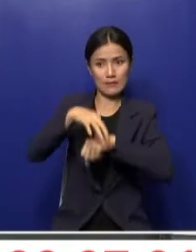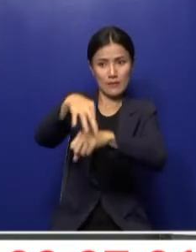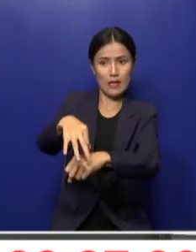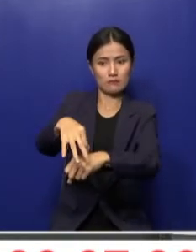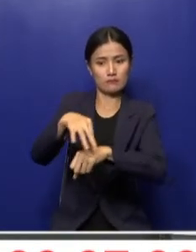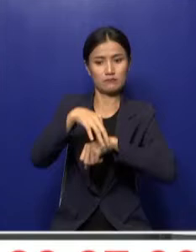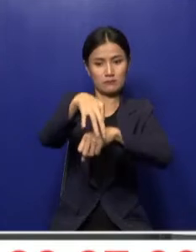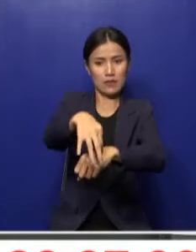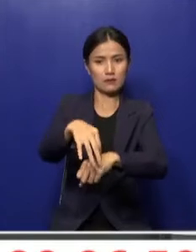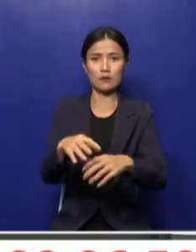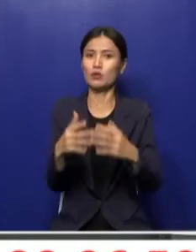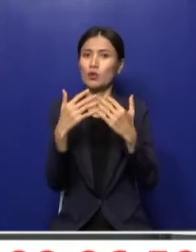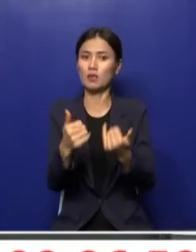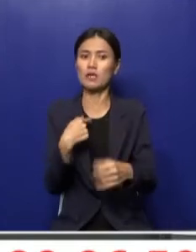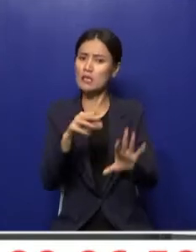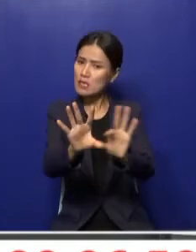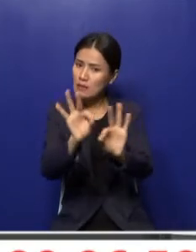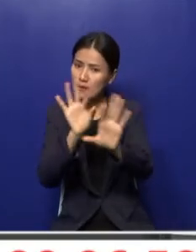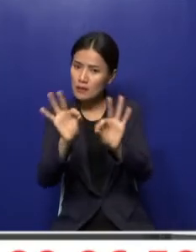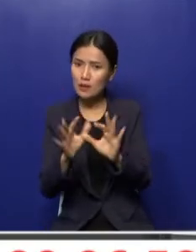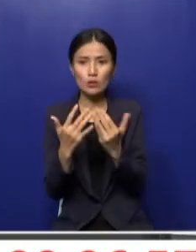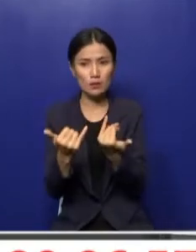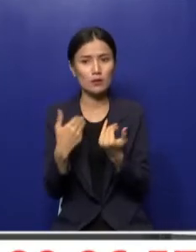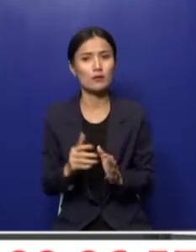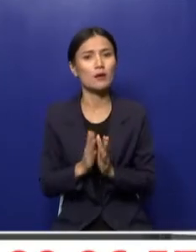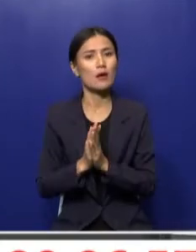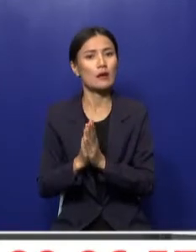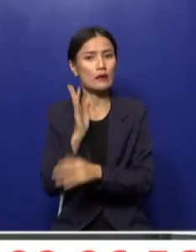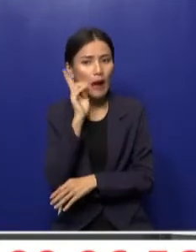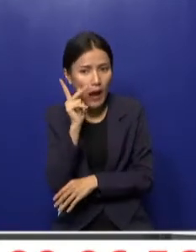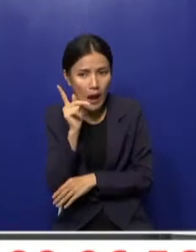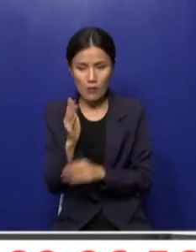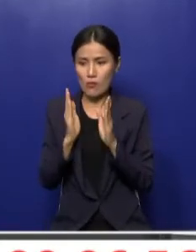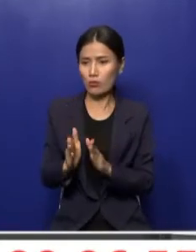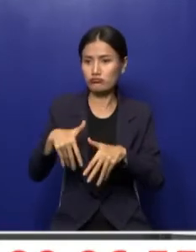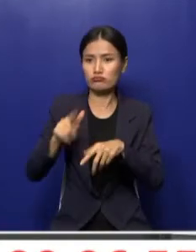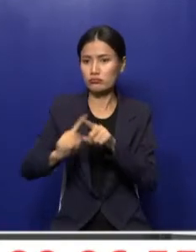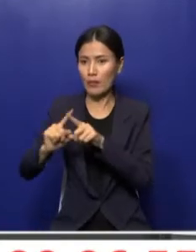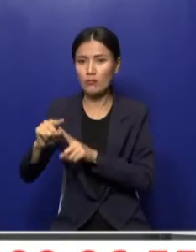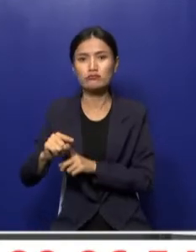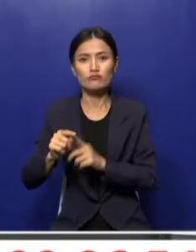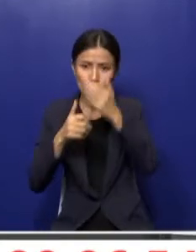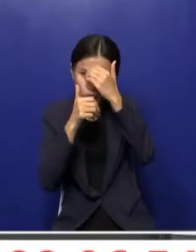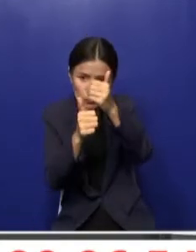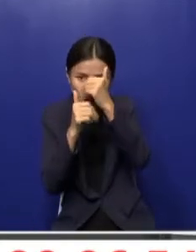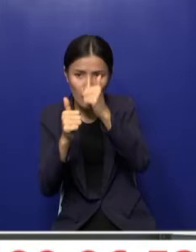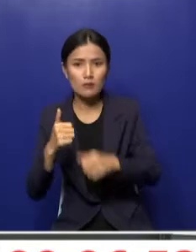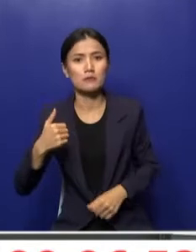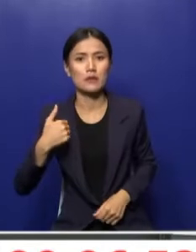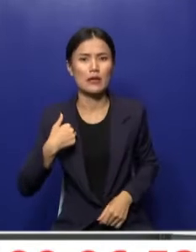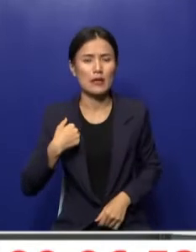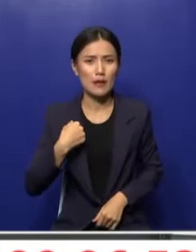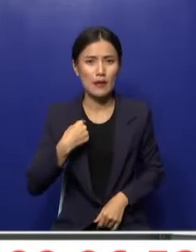สังคมโดยเฉพาะสื่อมวลชนเป็นพิเศษซึ่งจะปรากฏเป็นข่าวเป็นระยะระยะมา